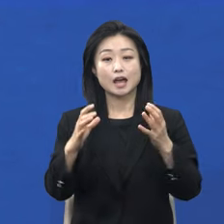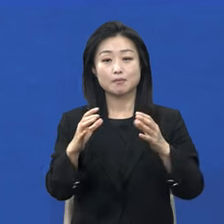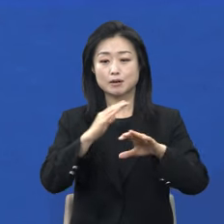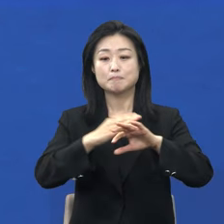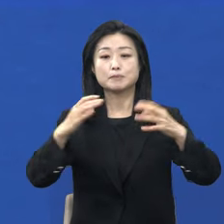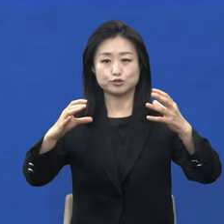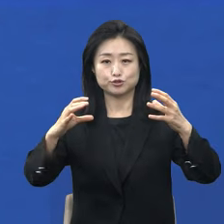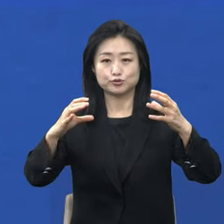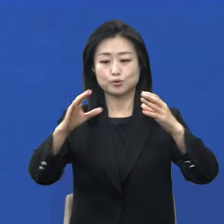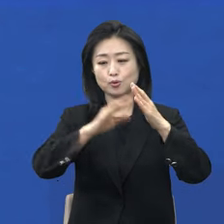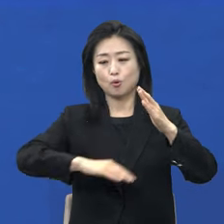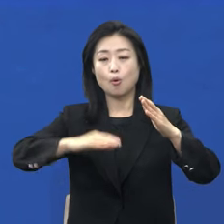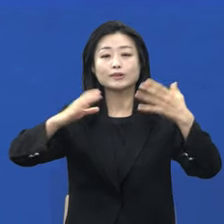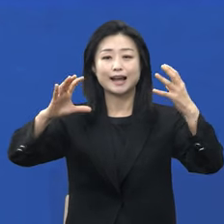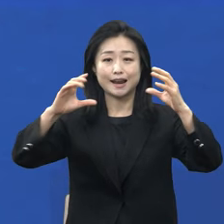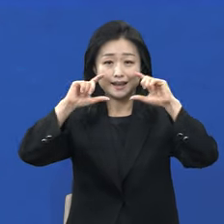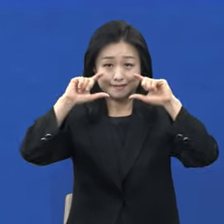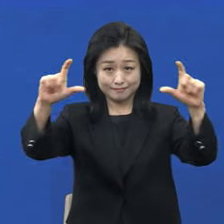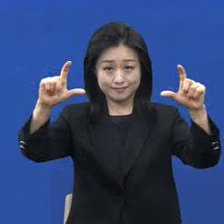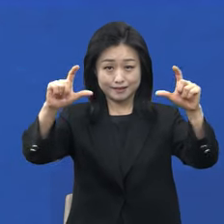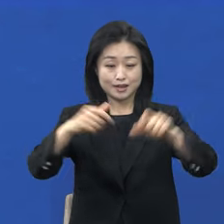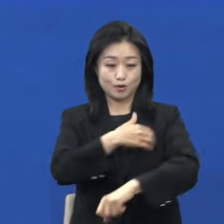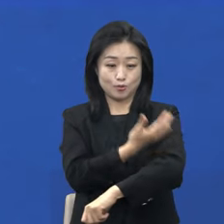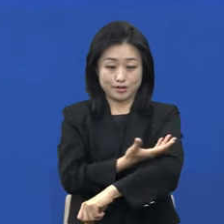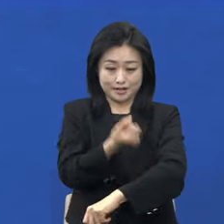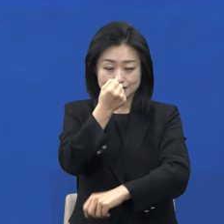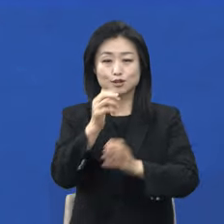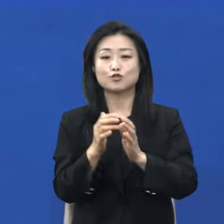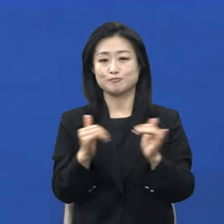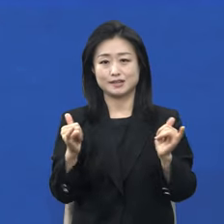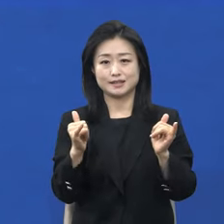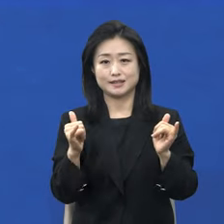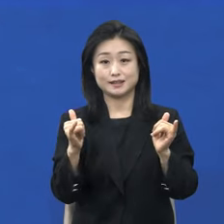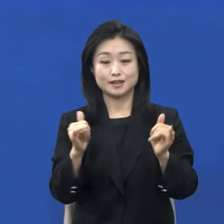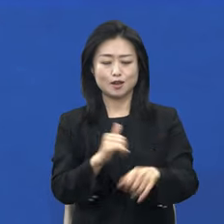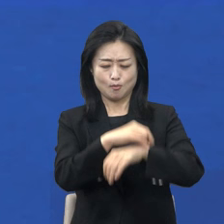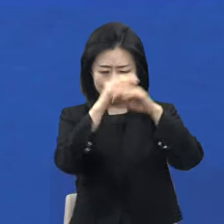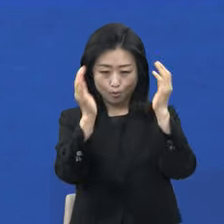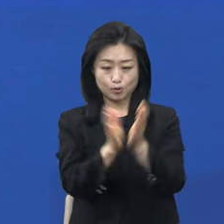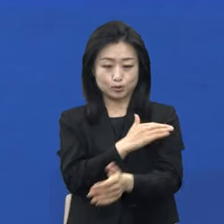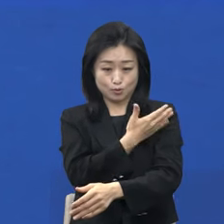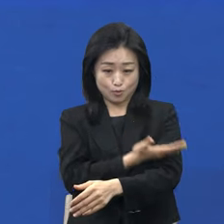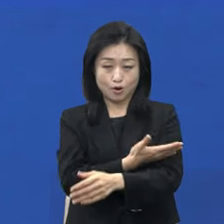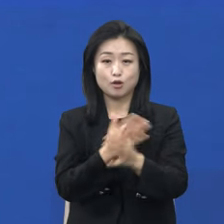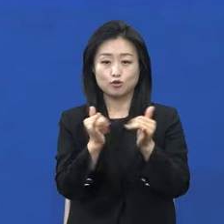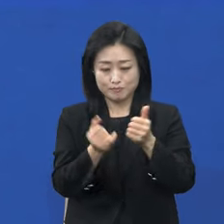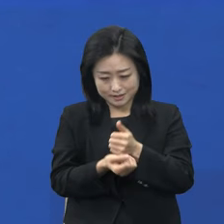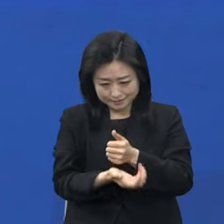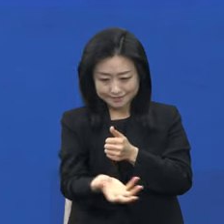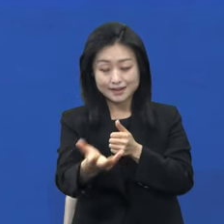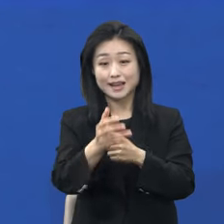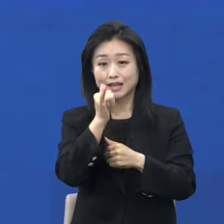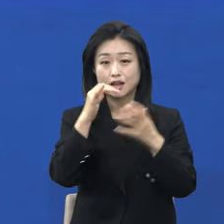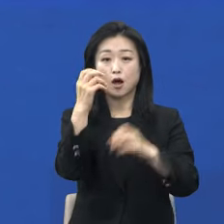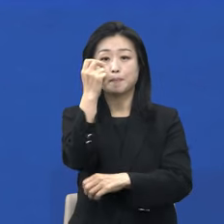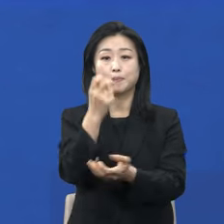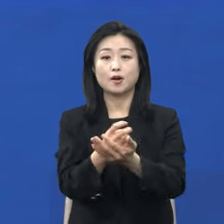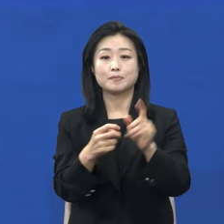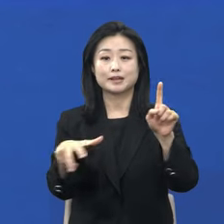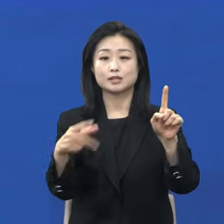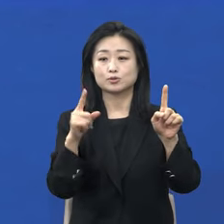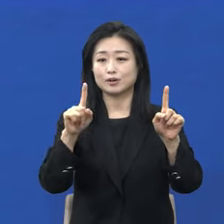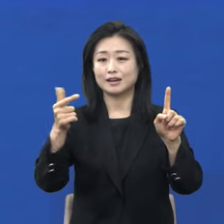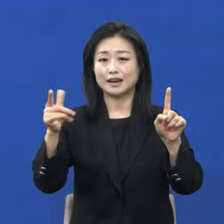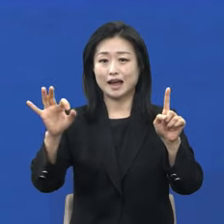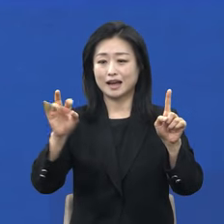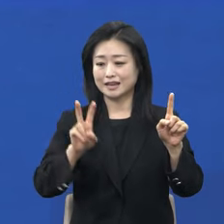민주공화국이다. 대한민국의 모든 주권은 국민에게 있고 모든 권력은 국민으로부터 나온다라고 헌법 제1조 1항과